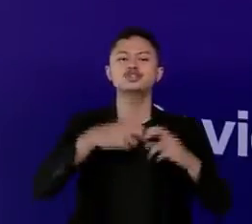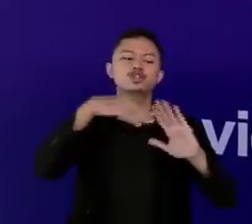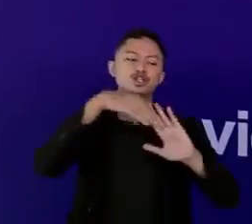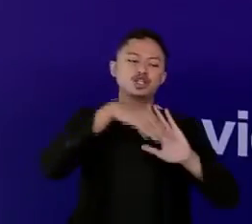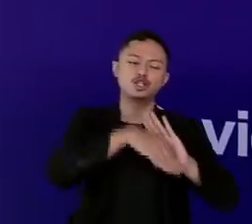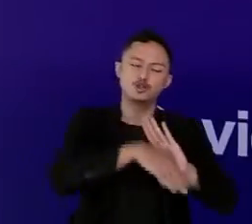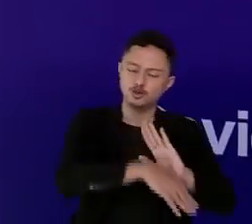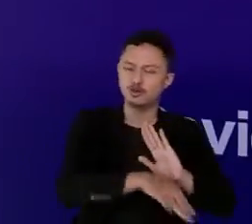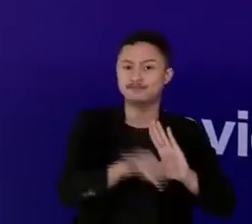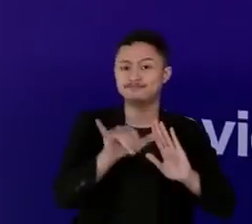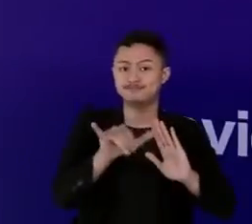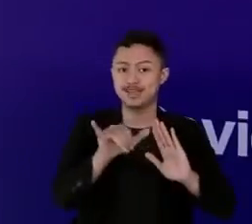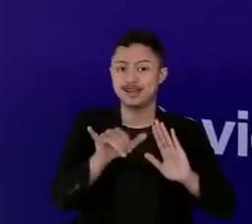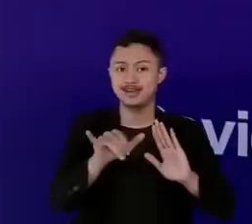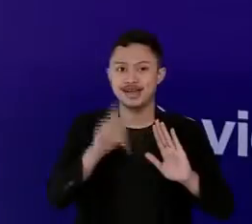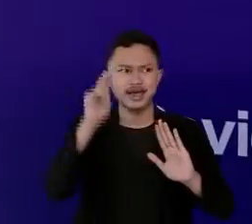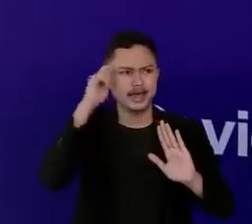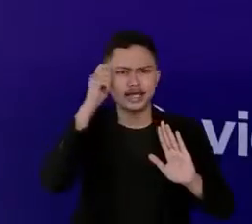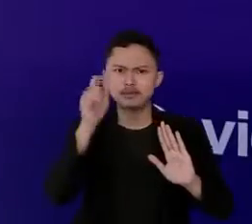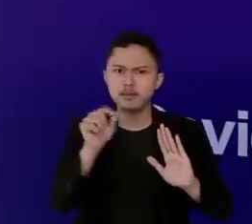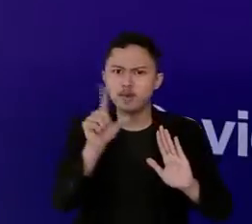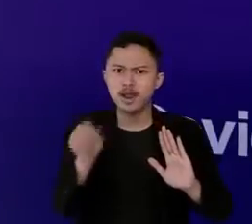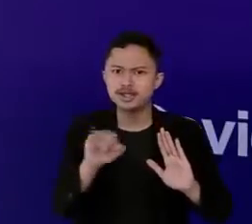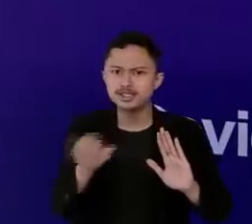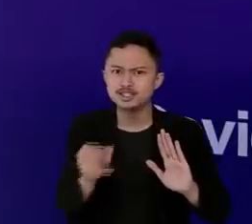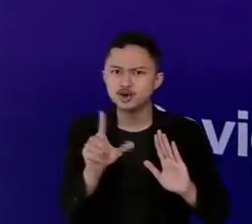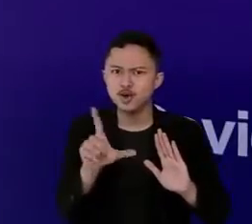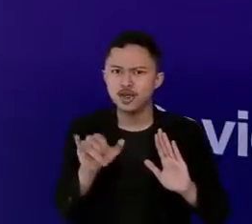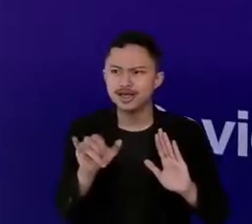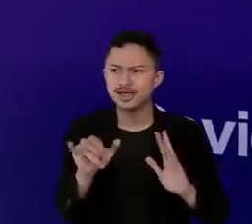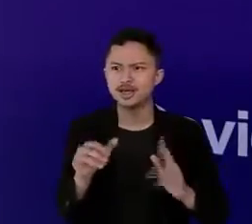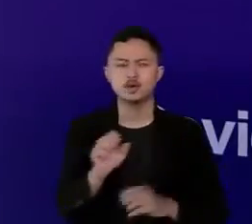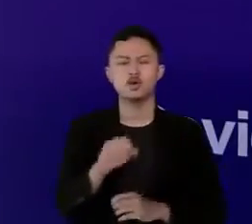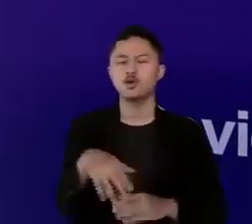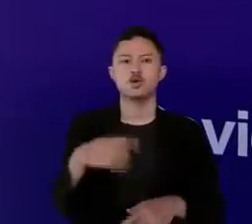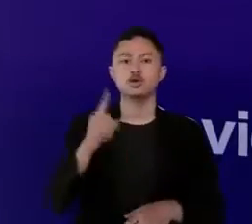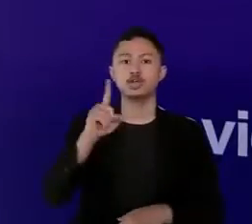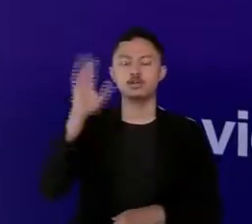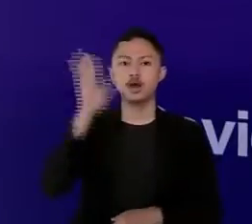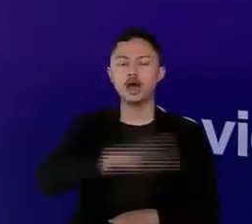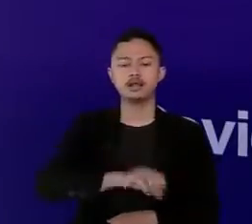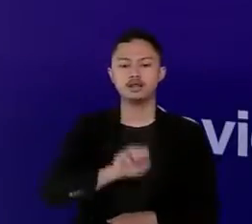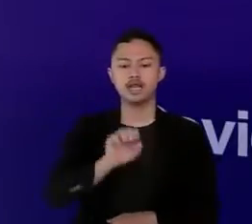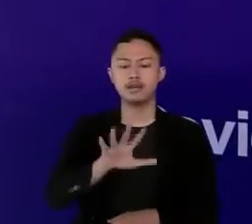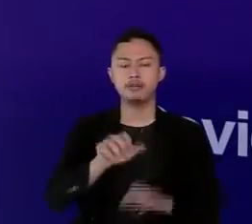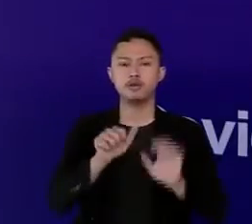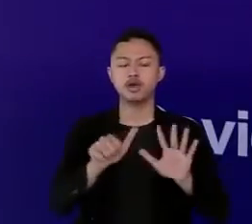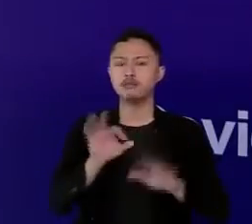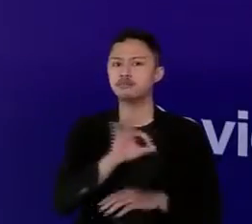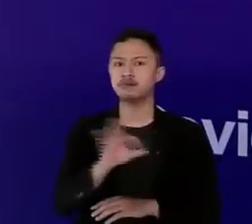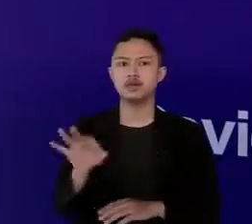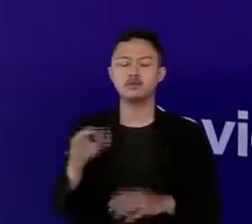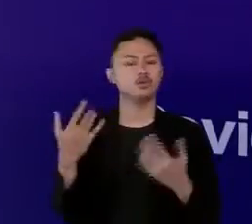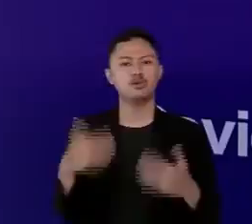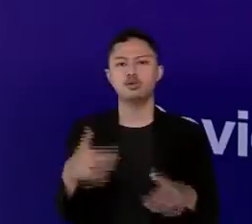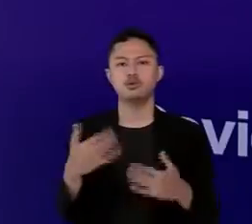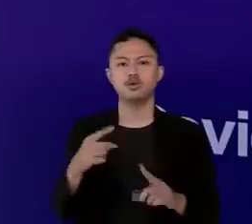kasus dan dibandingkan ingat bulan Juli Boy Ya 56.000 pernah tanggal 15juli